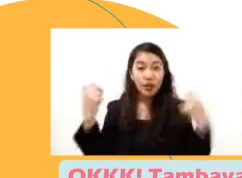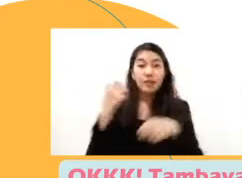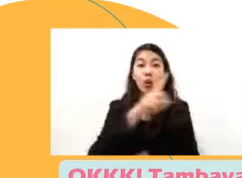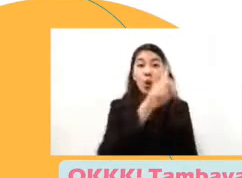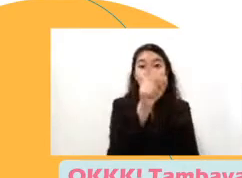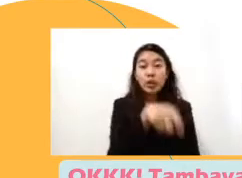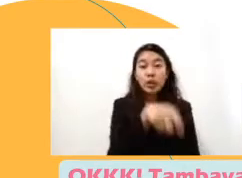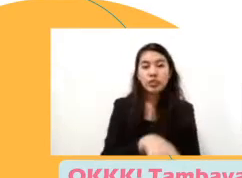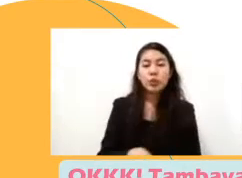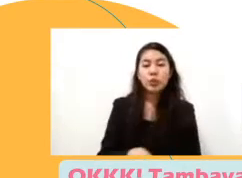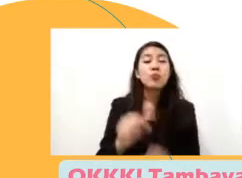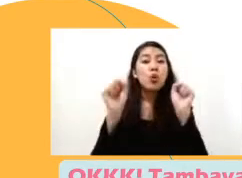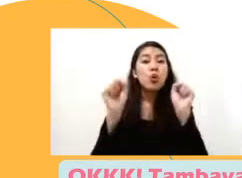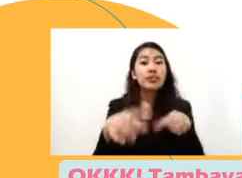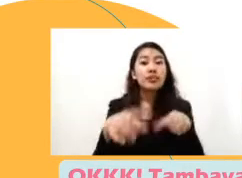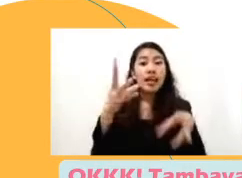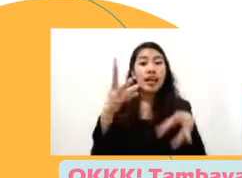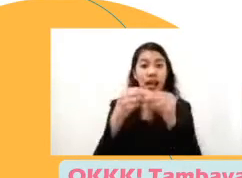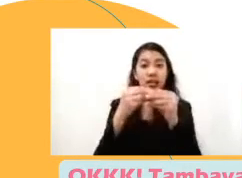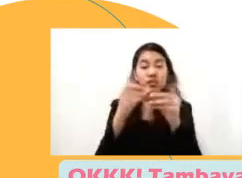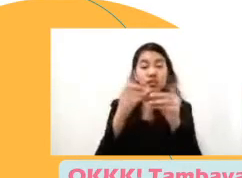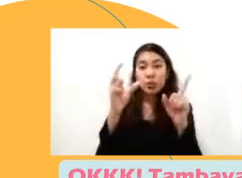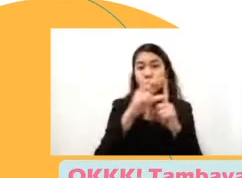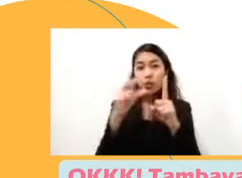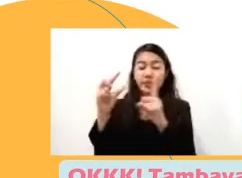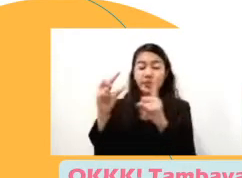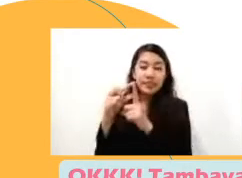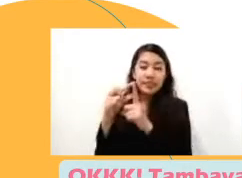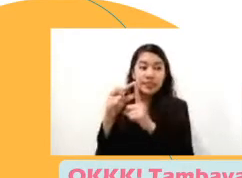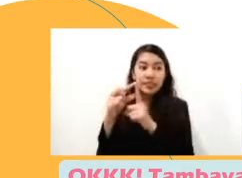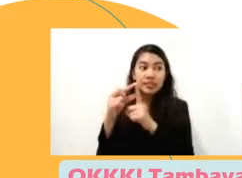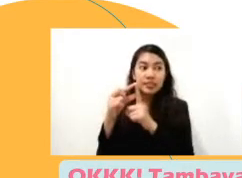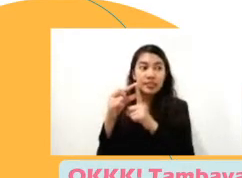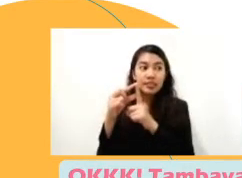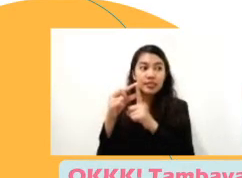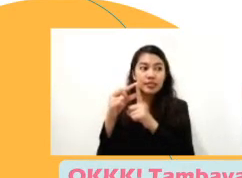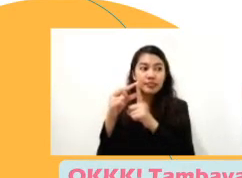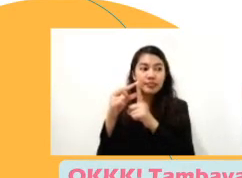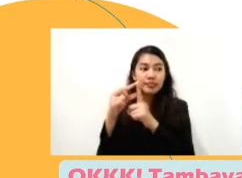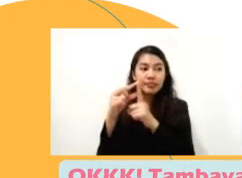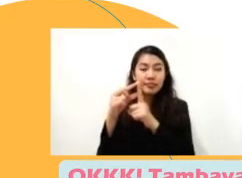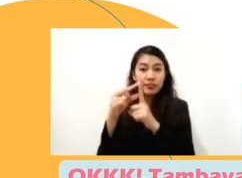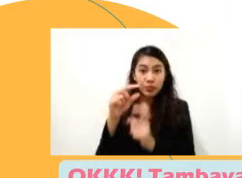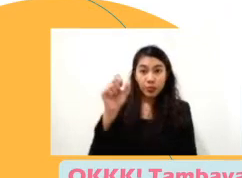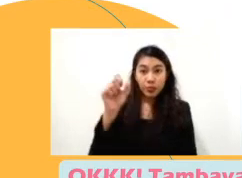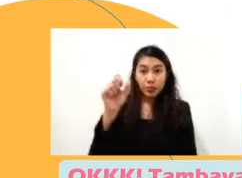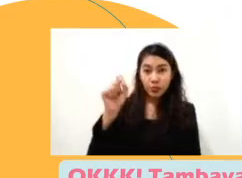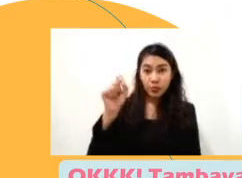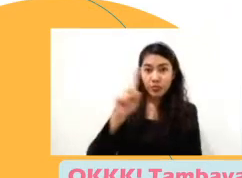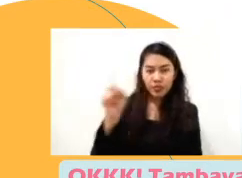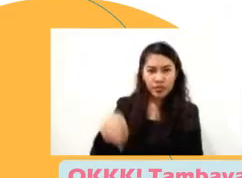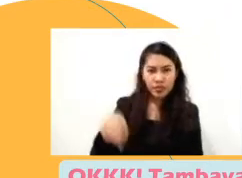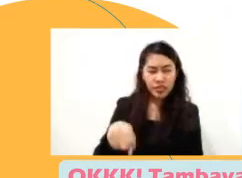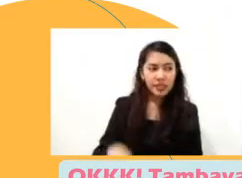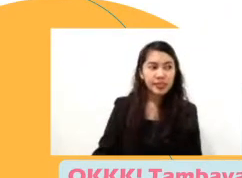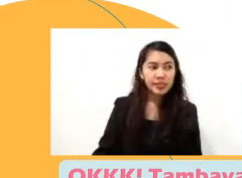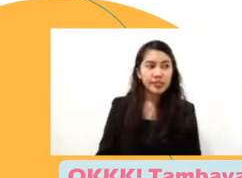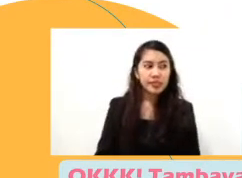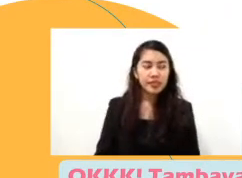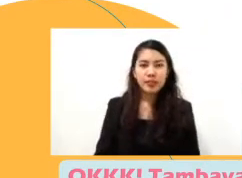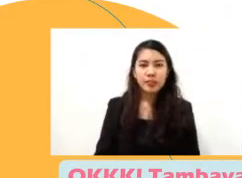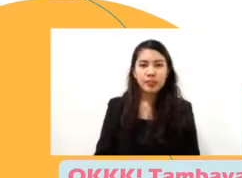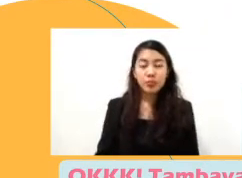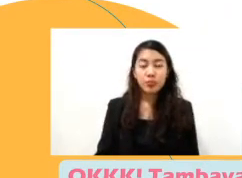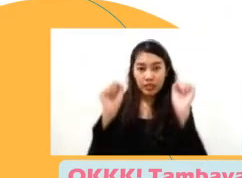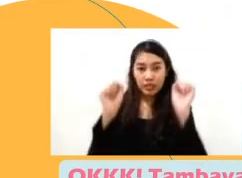bang dagdagan ng words kapag? But may, complete ba yun? Liwanag? Doon ba yun? Pwede po